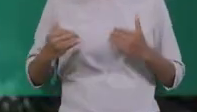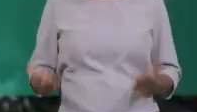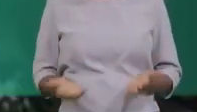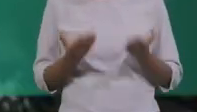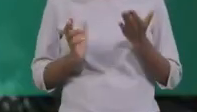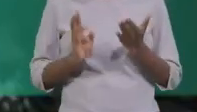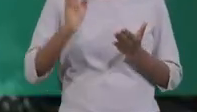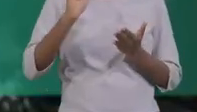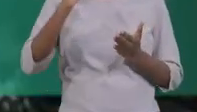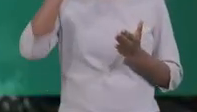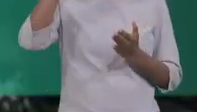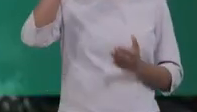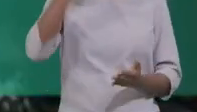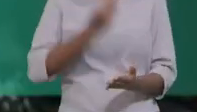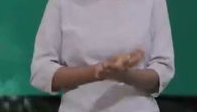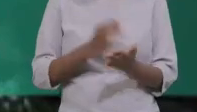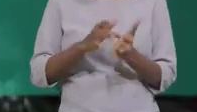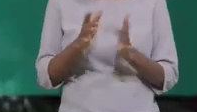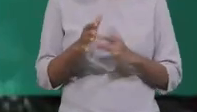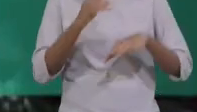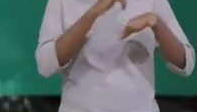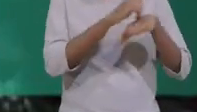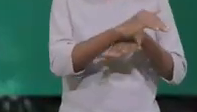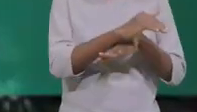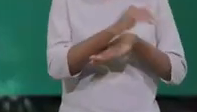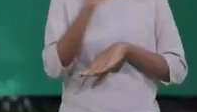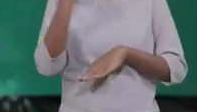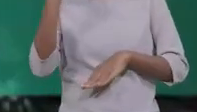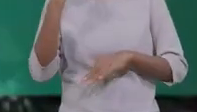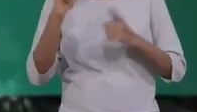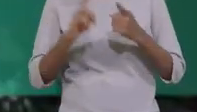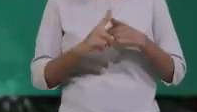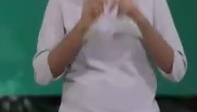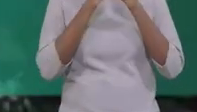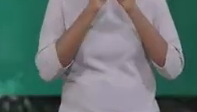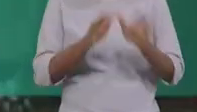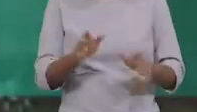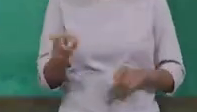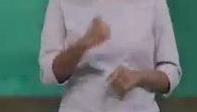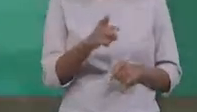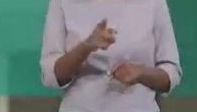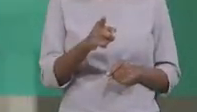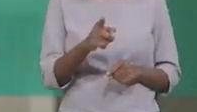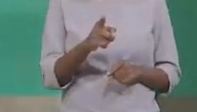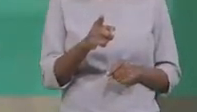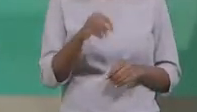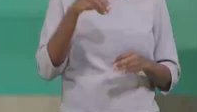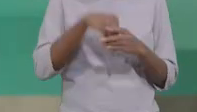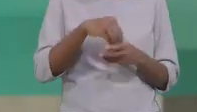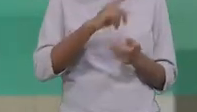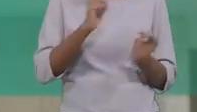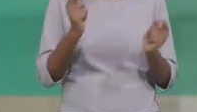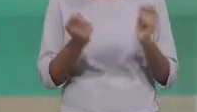C'est à vous premièrement que Dieu, ayant suscité son serviteur, l'a envoyé pour vous bénir.